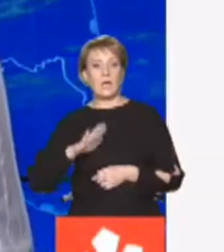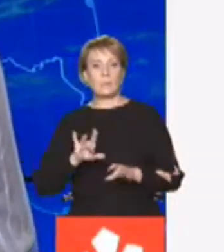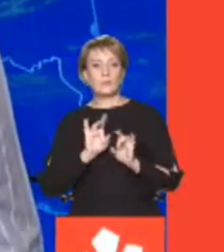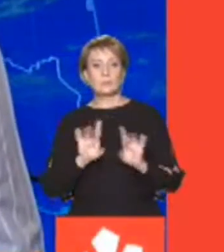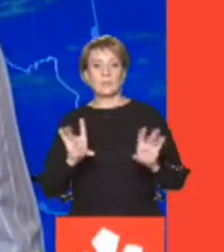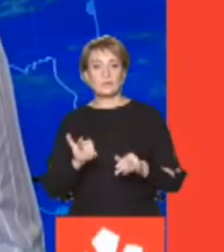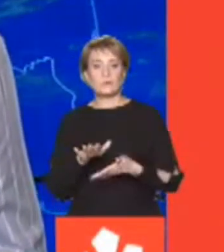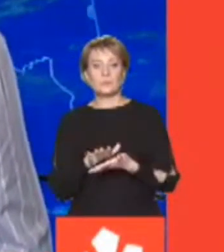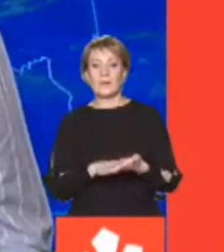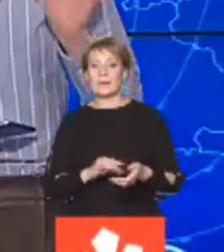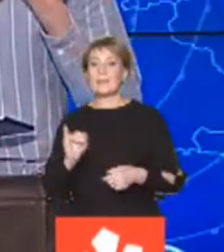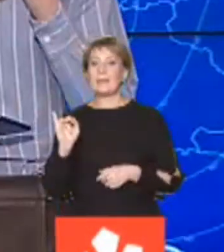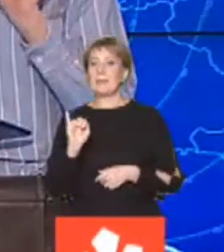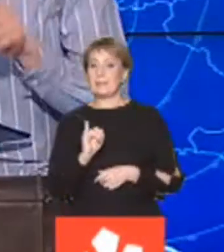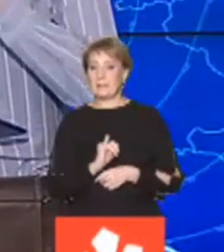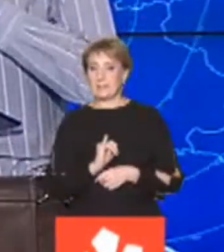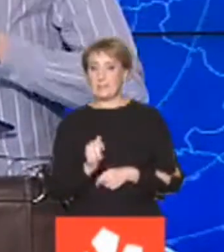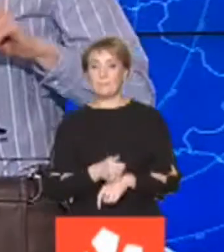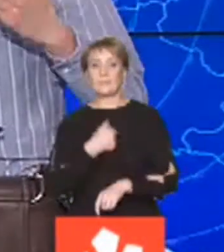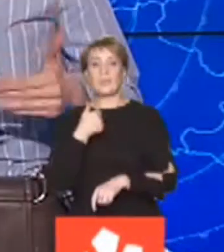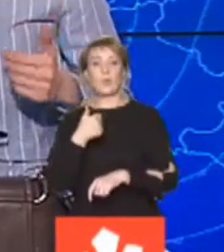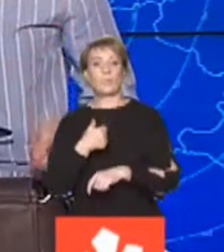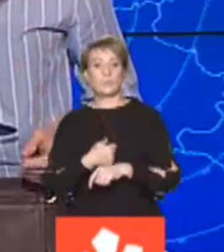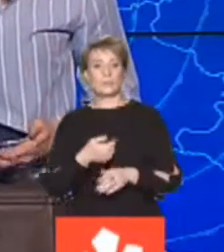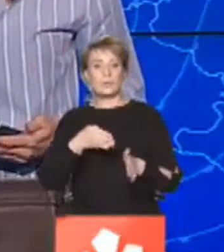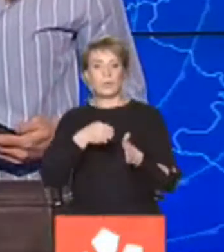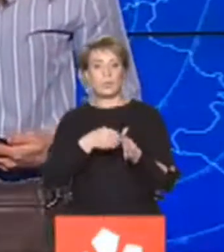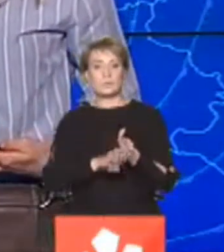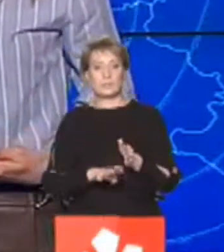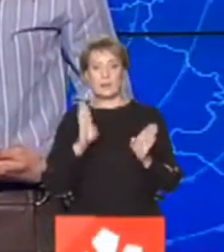далі. І основні